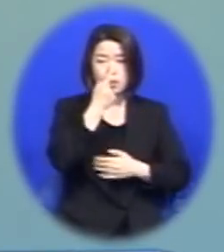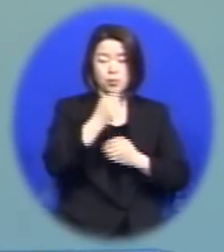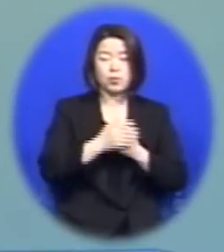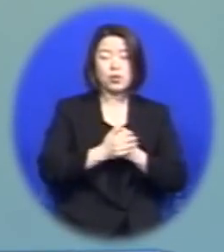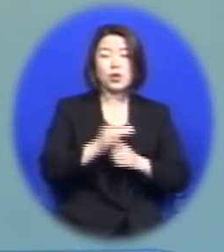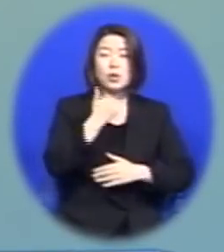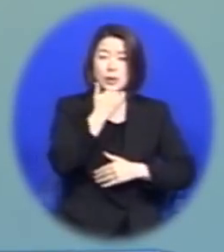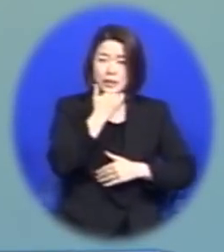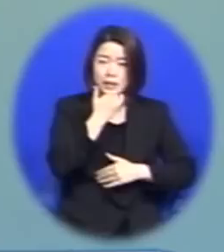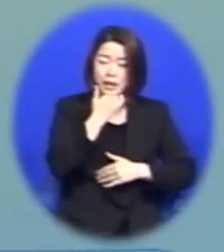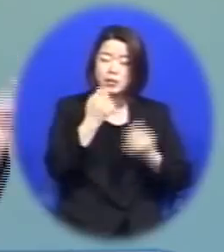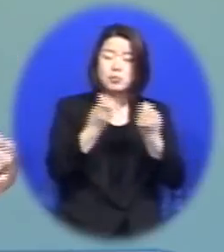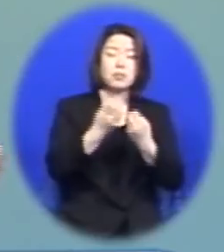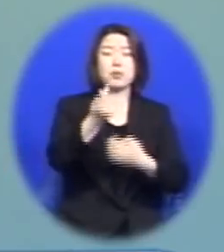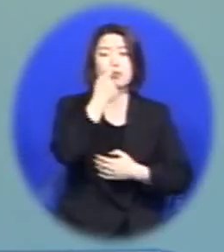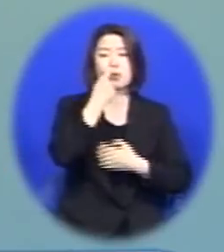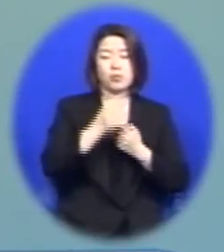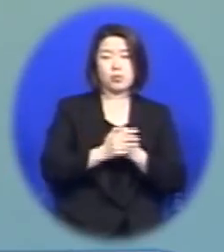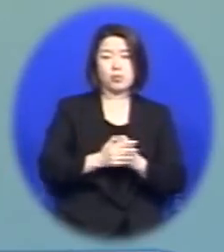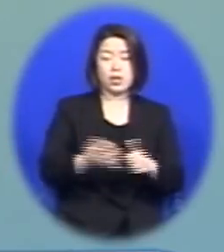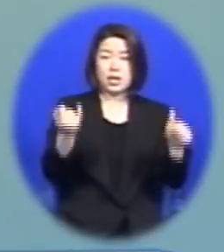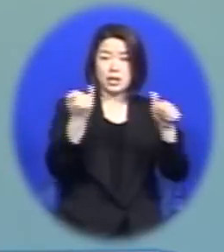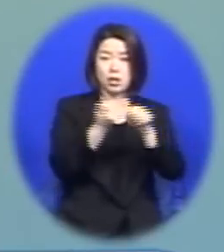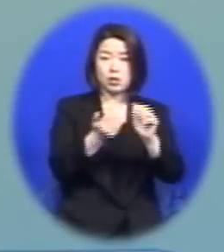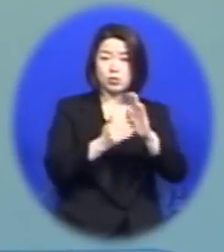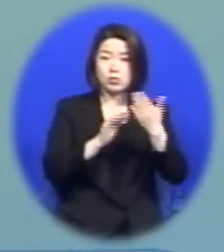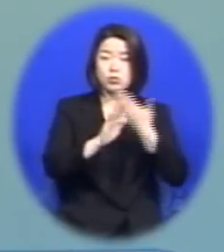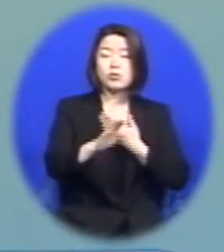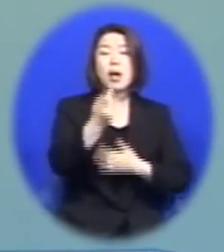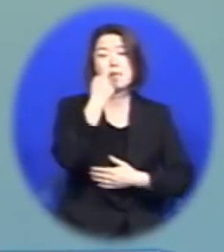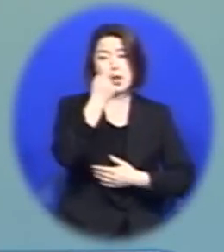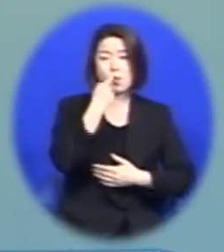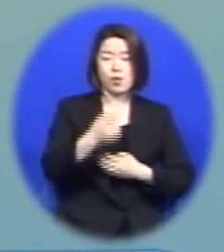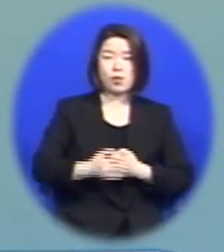법을 배우고 결혼하고 그렇게 배우는 거잖아요